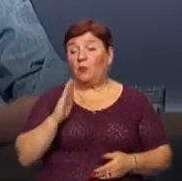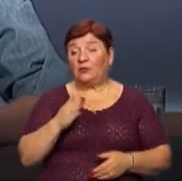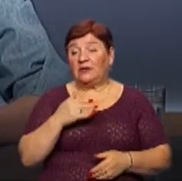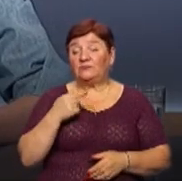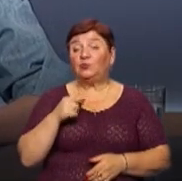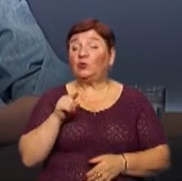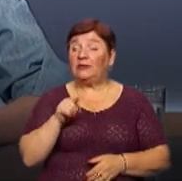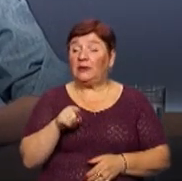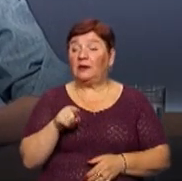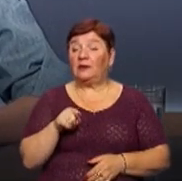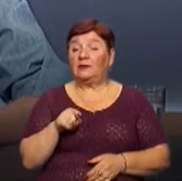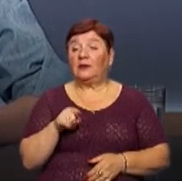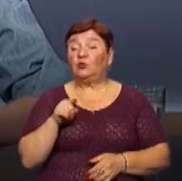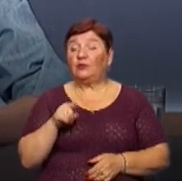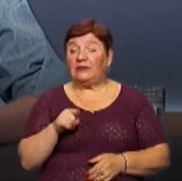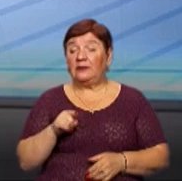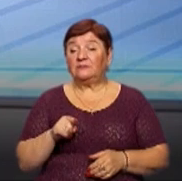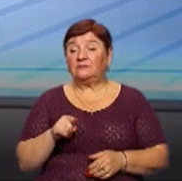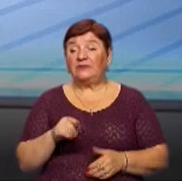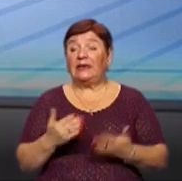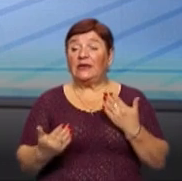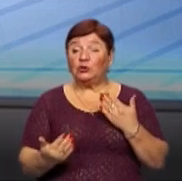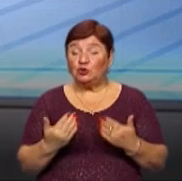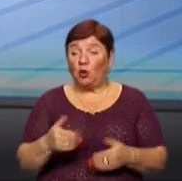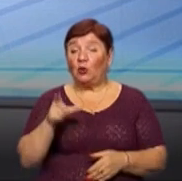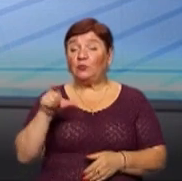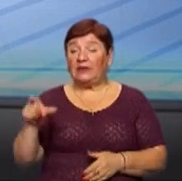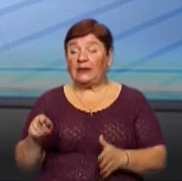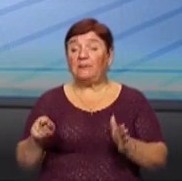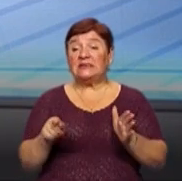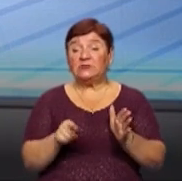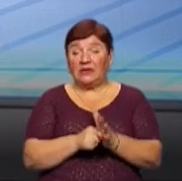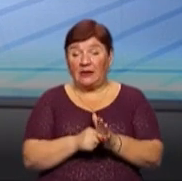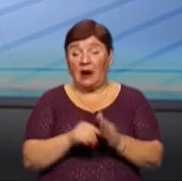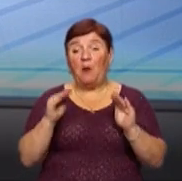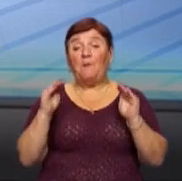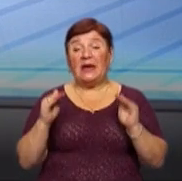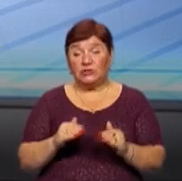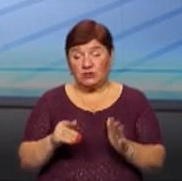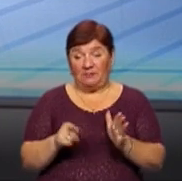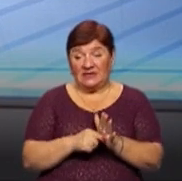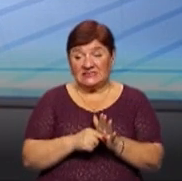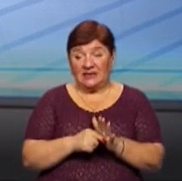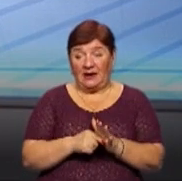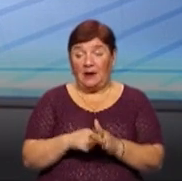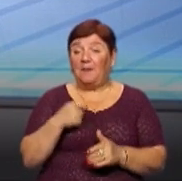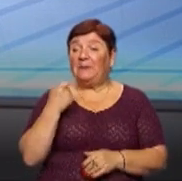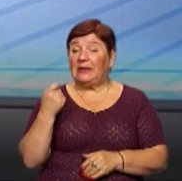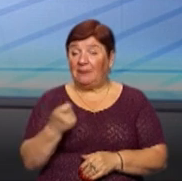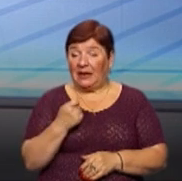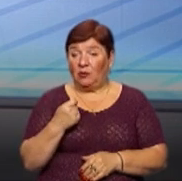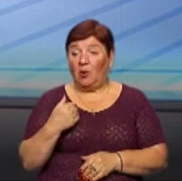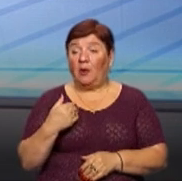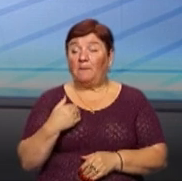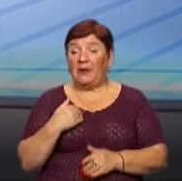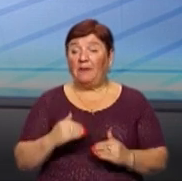Тоді можливо, ні, да? Тоді чи вже 100%? Ні. Якщо б людина мала, пенсіонерка, пенсію меншу, тобто там мінімально, ми